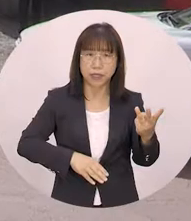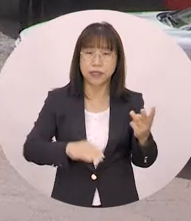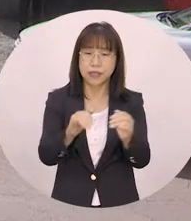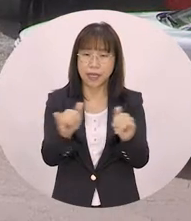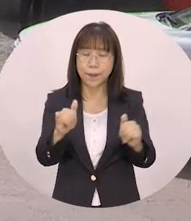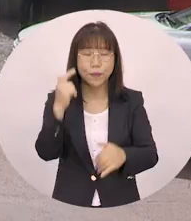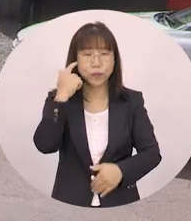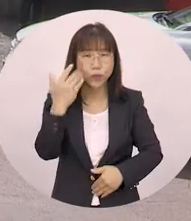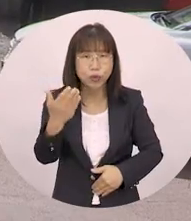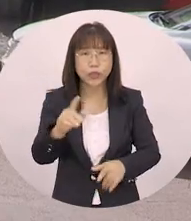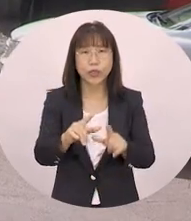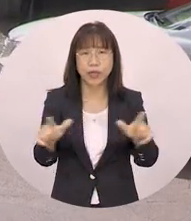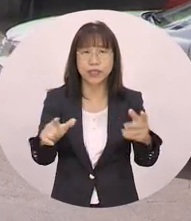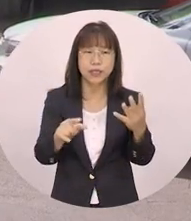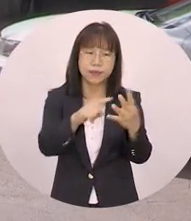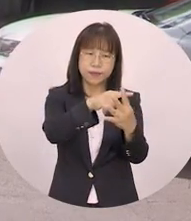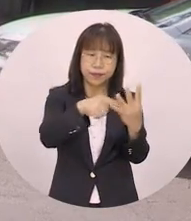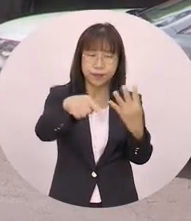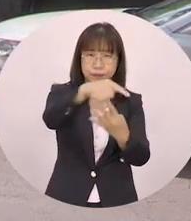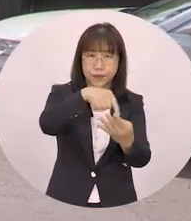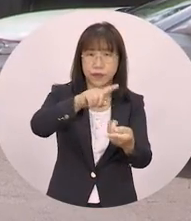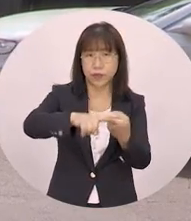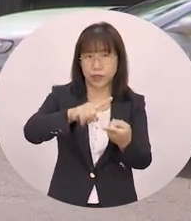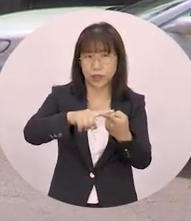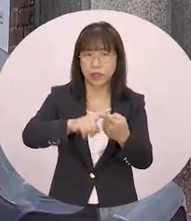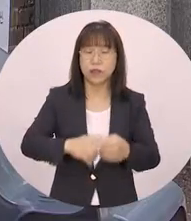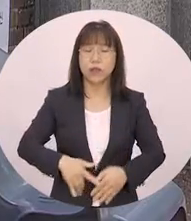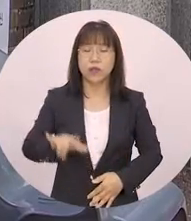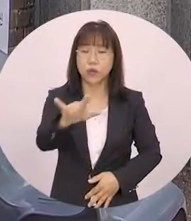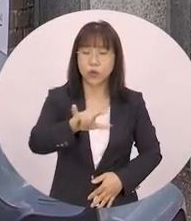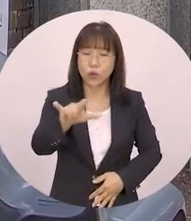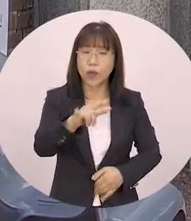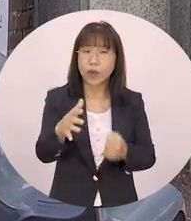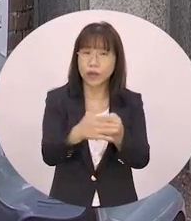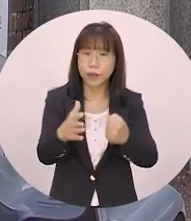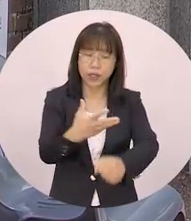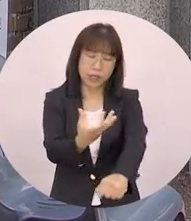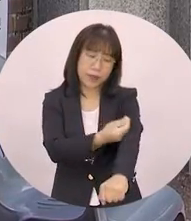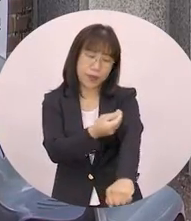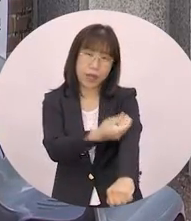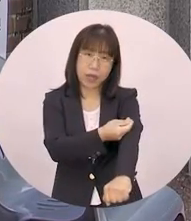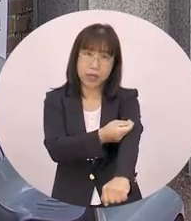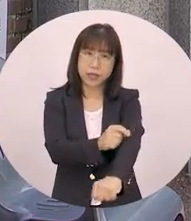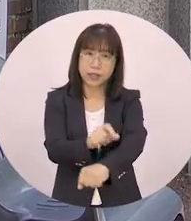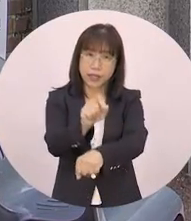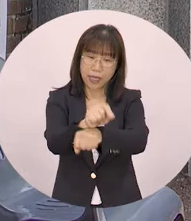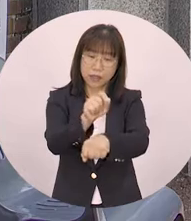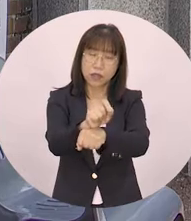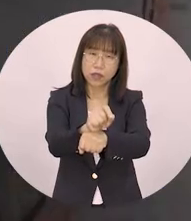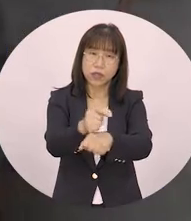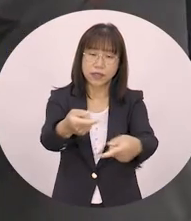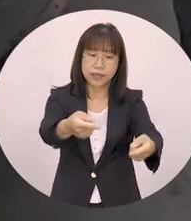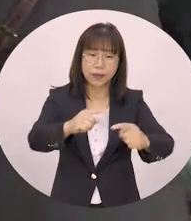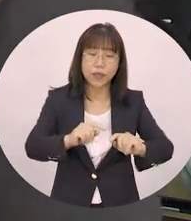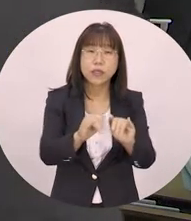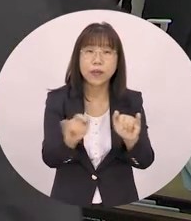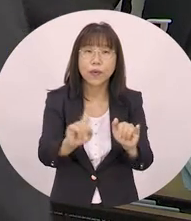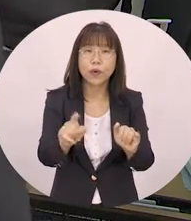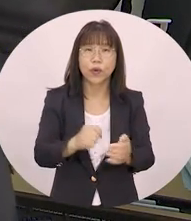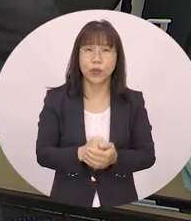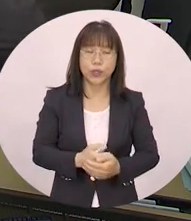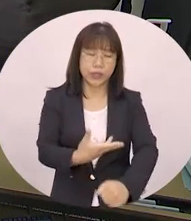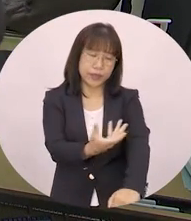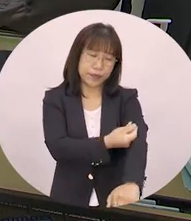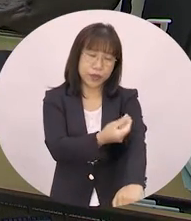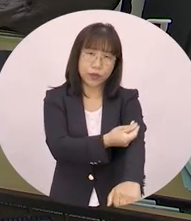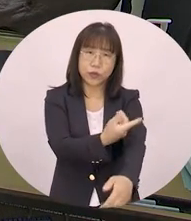안부 확인 등 4개 사업으로 운영됩니다. 특히 코로나 시대를 맞아 시행되는 예방접종센터 행정지원 사업